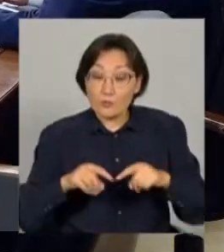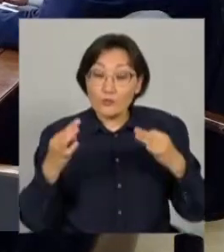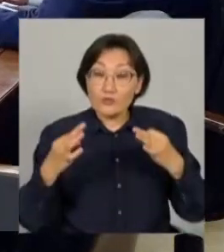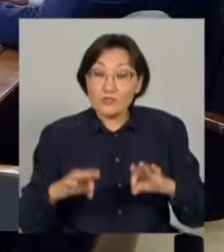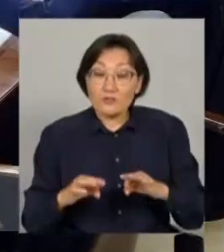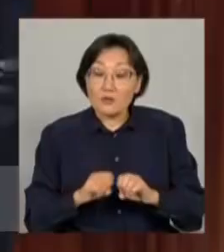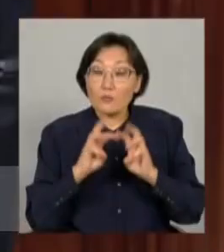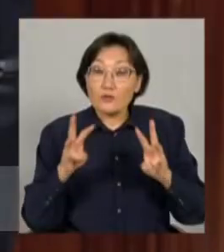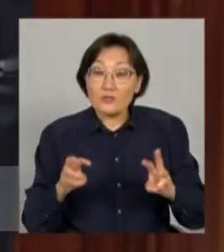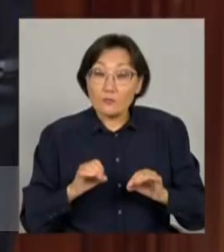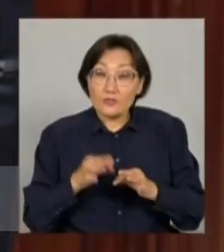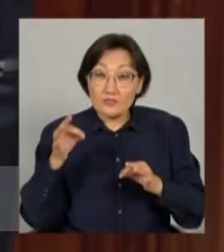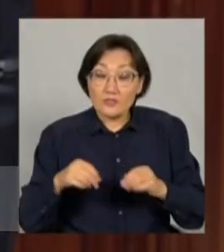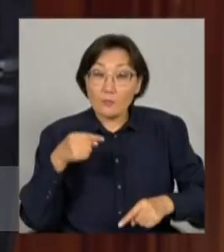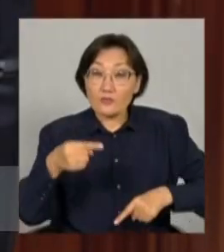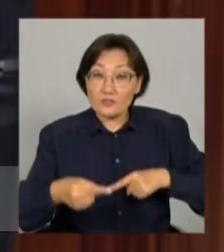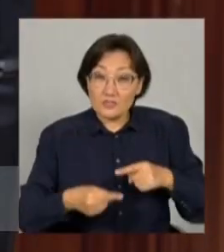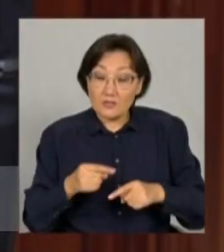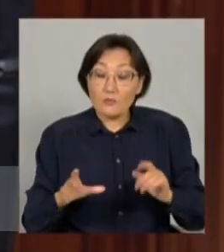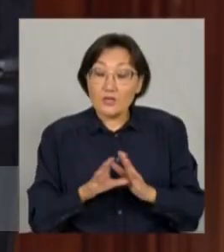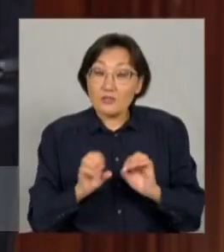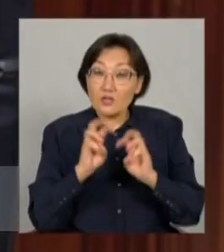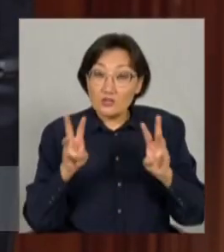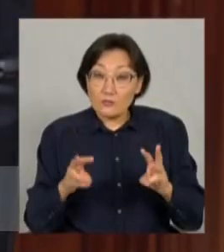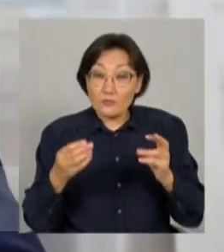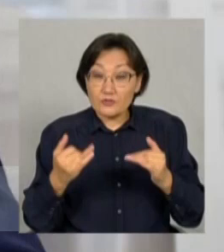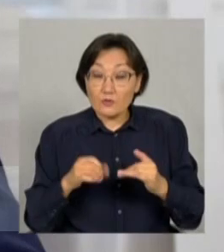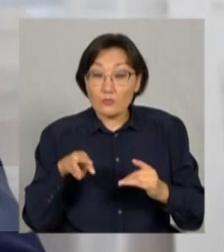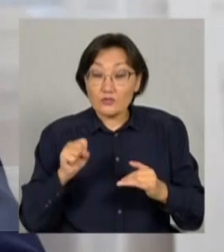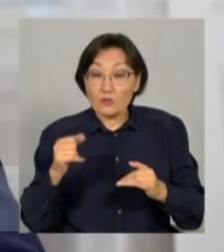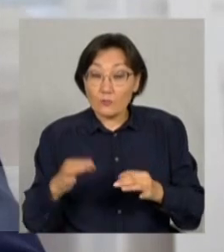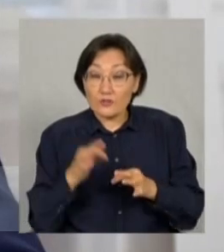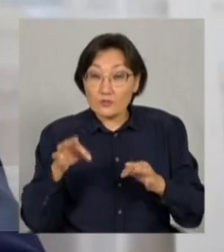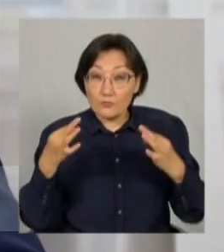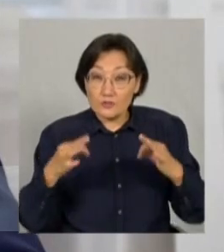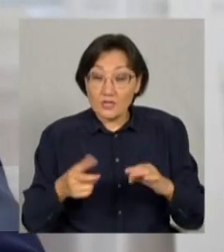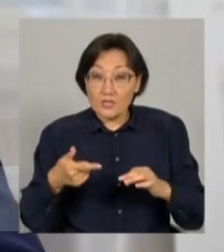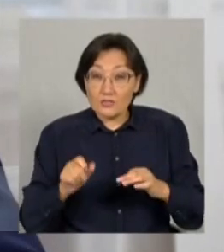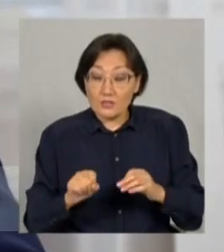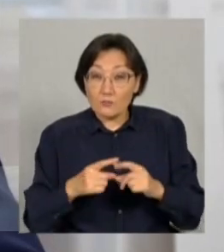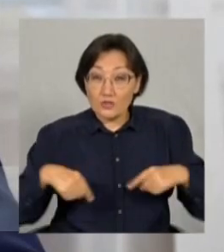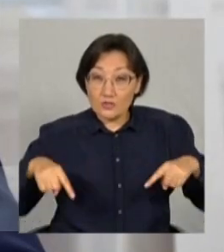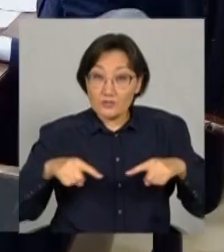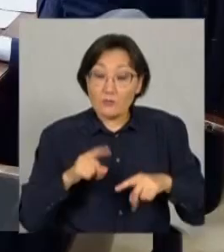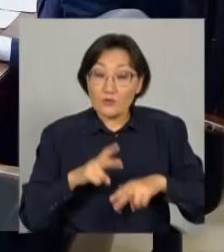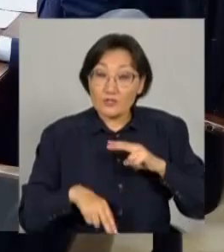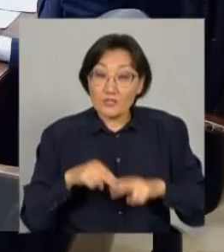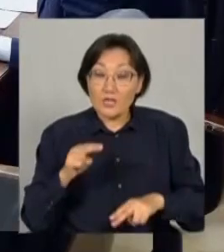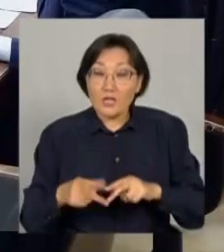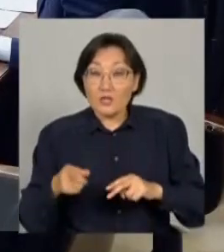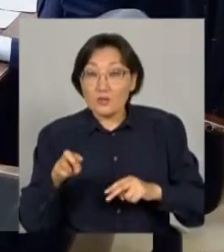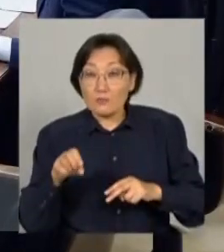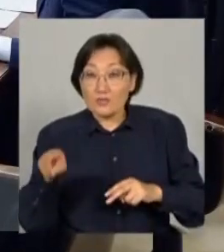позволит обеспечить регион бесперебойным электричеством. Сейчас в Мангистауской области запускаются газовые станции и возводятся